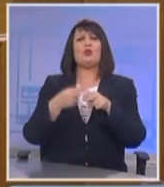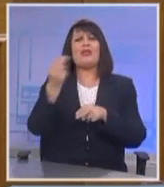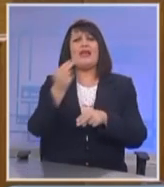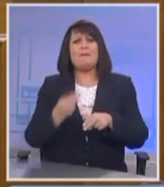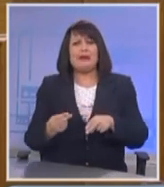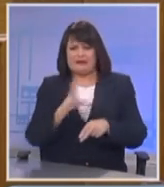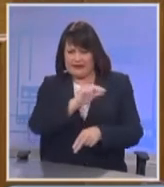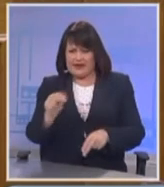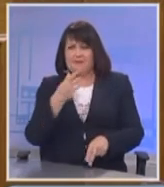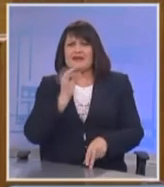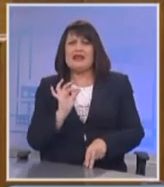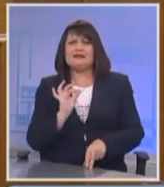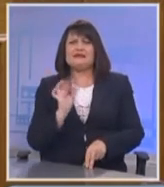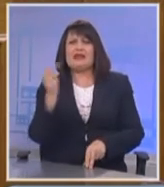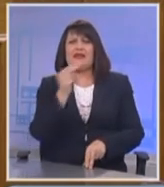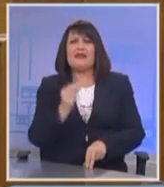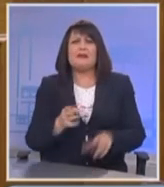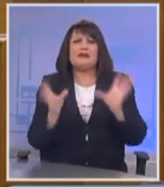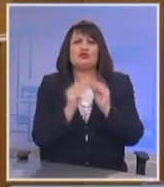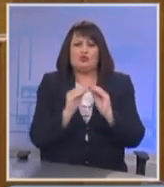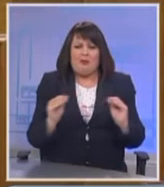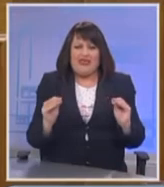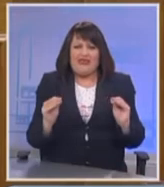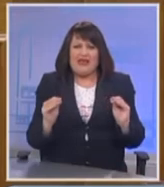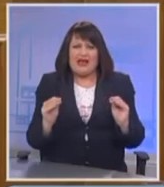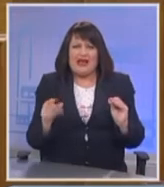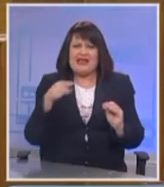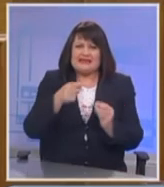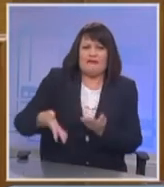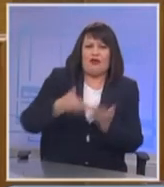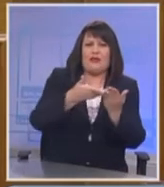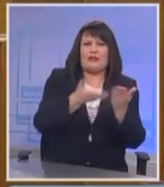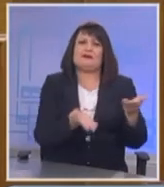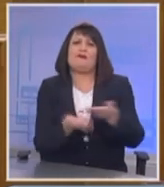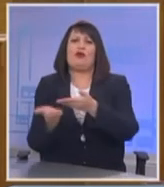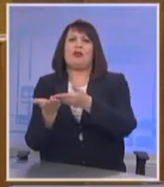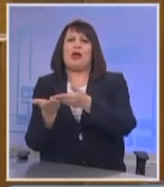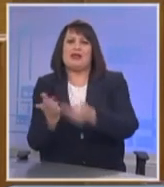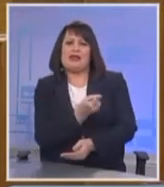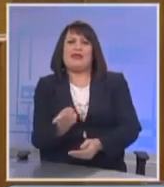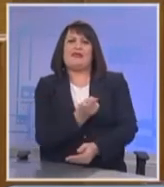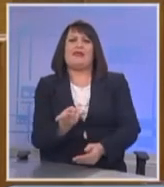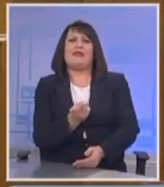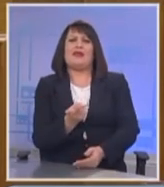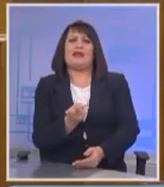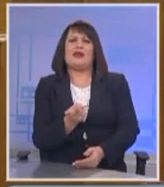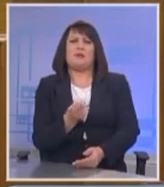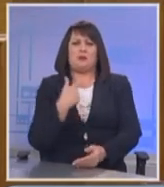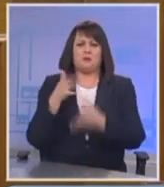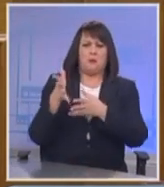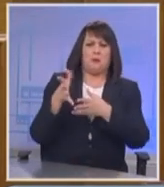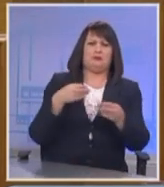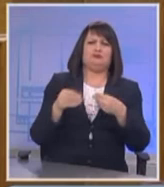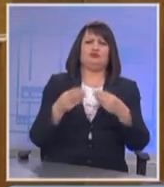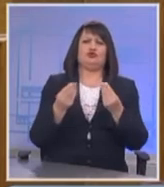ζητήματα και στα ζητήματα της παιδείας, κρατώντας βέβαια την ευελιξία, όπως πάντα, της κοροϊδίας,